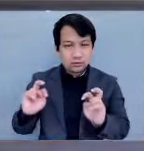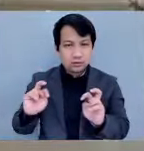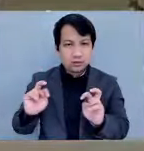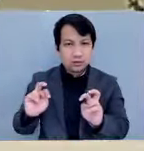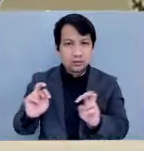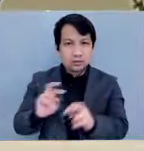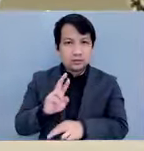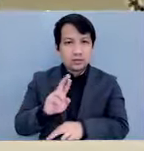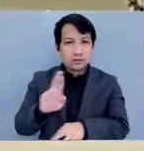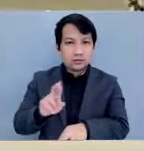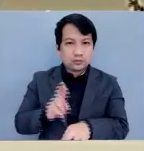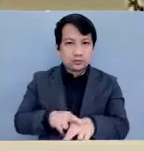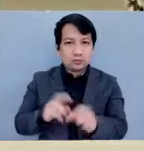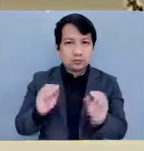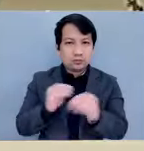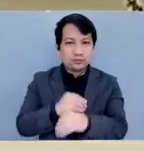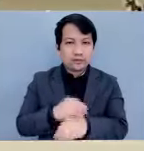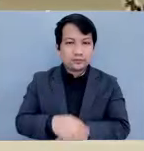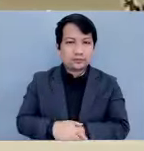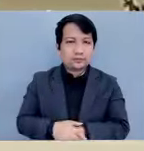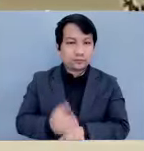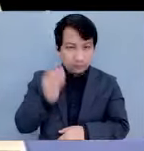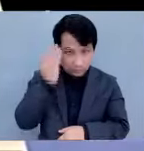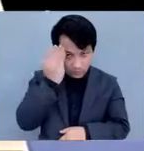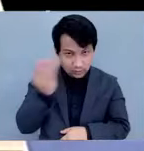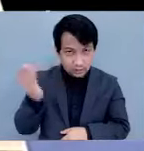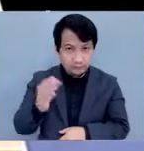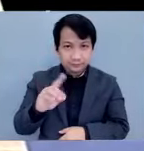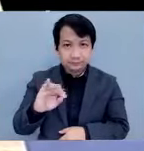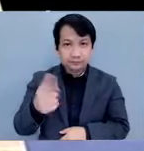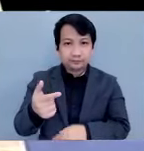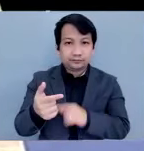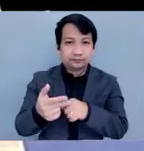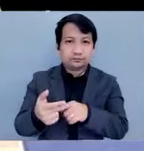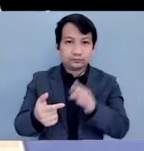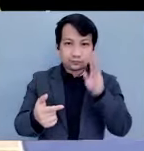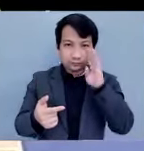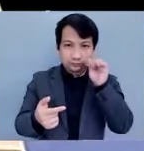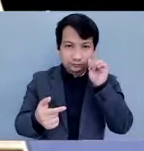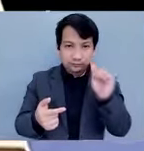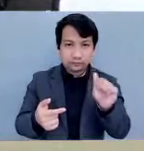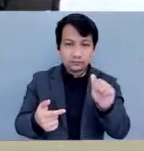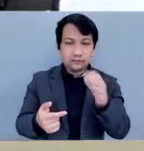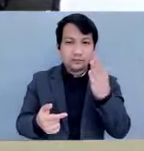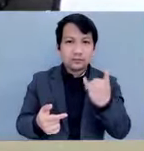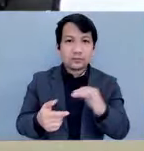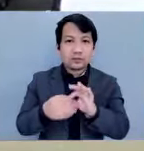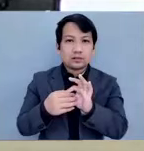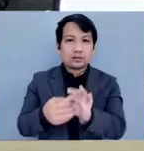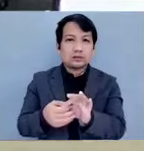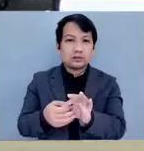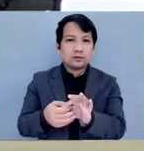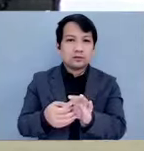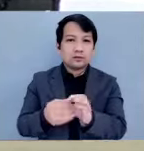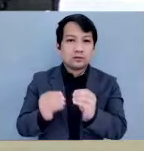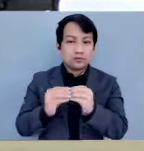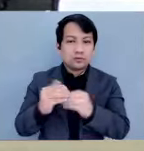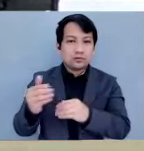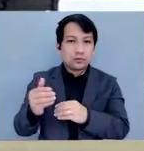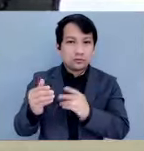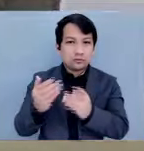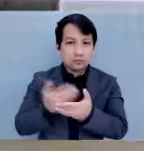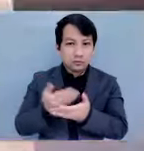offices. May paalala naman si DILG Secretary Benher Abalos sa mga motorista, lalo na yung mga bumibili ng second